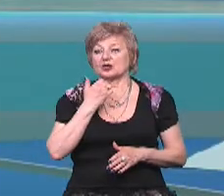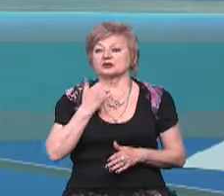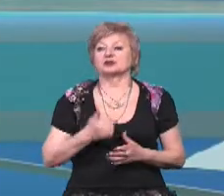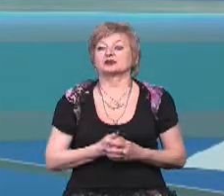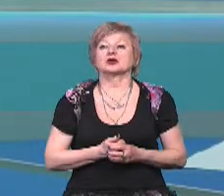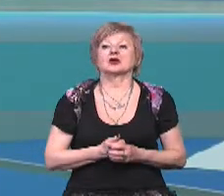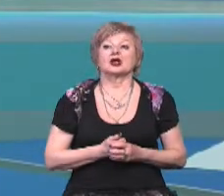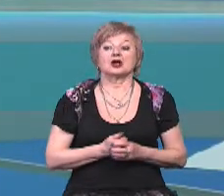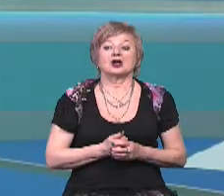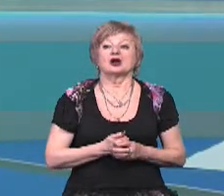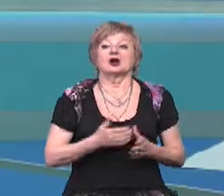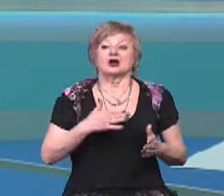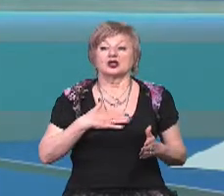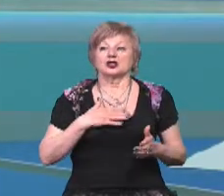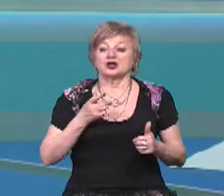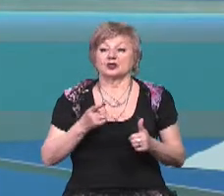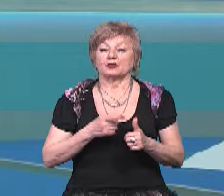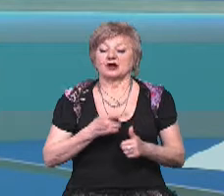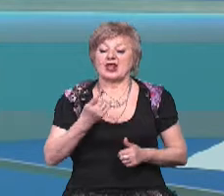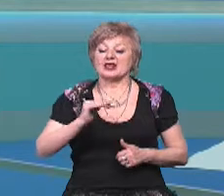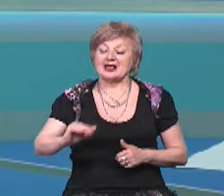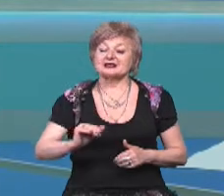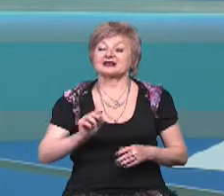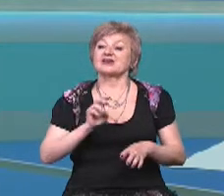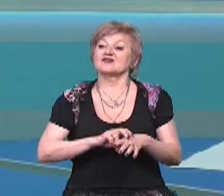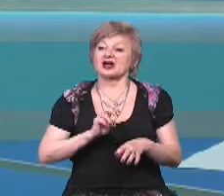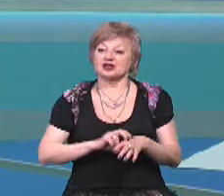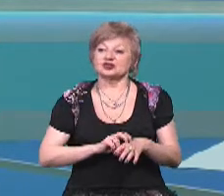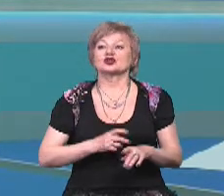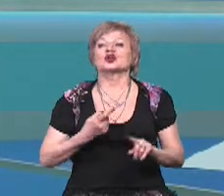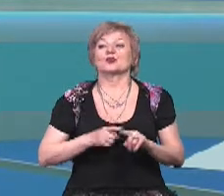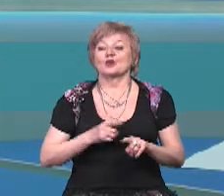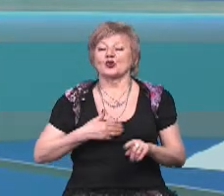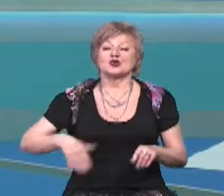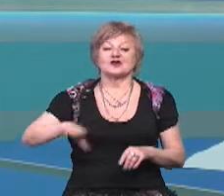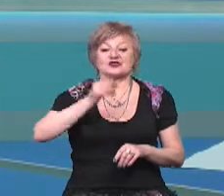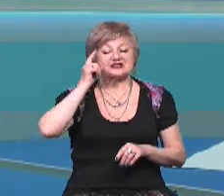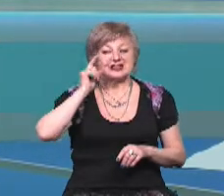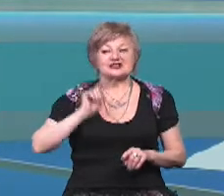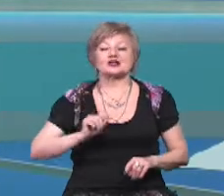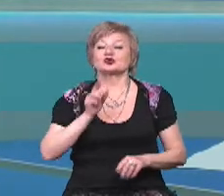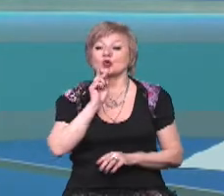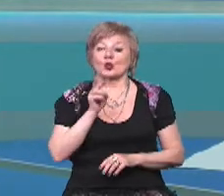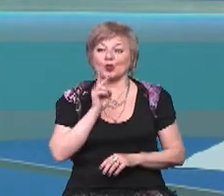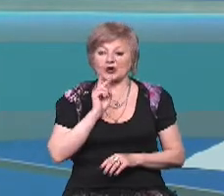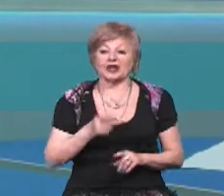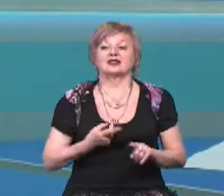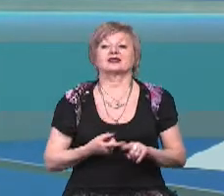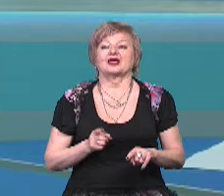надану можливість. Я, по-перше, дитячий лікар, тому, безумовно, ми всі знаємо, що паління